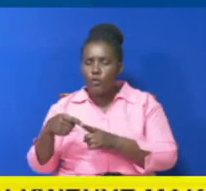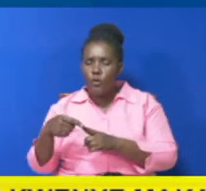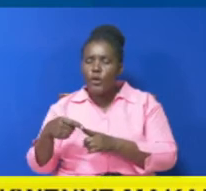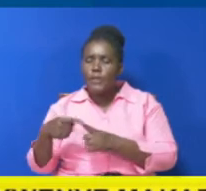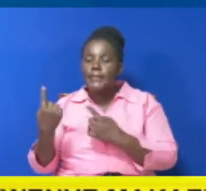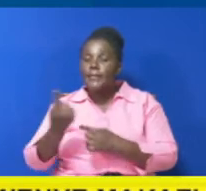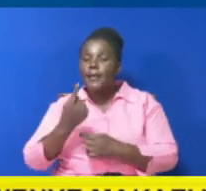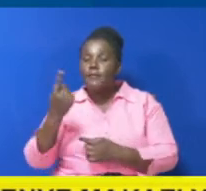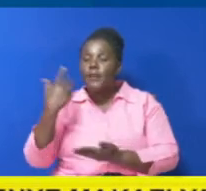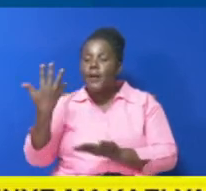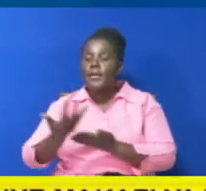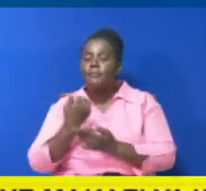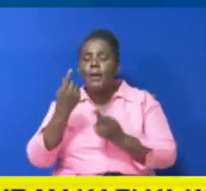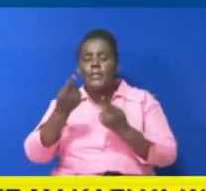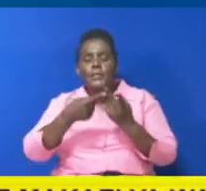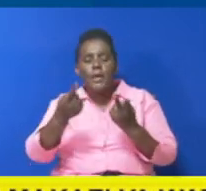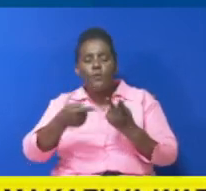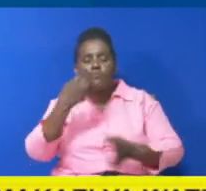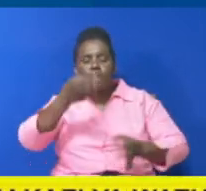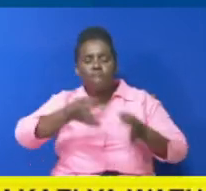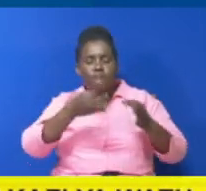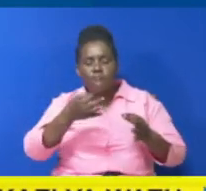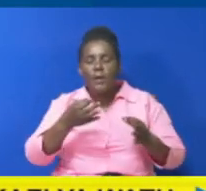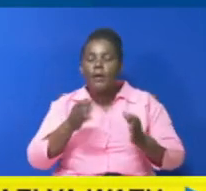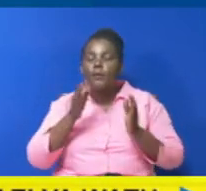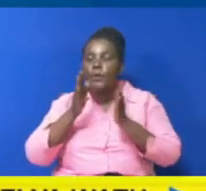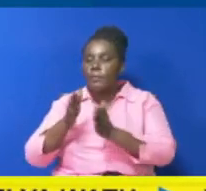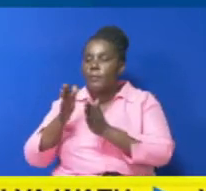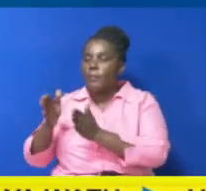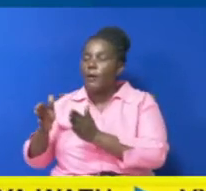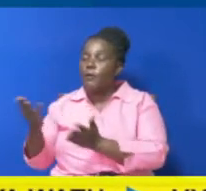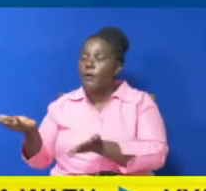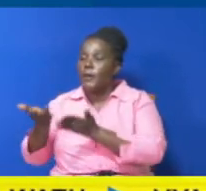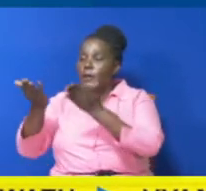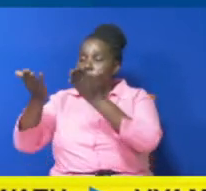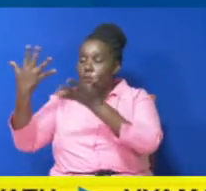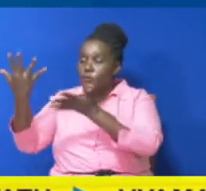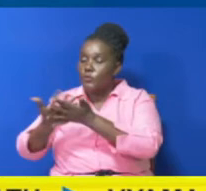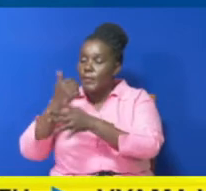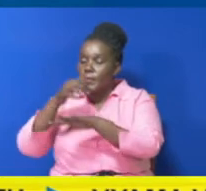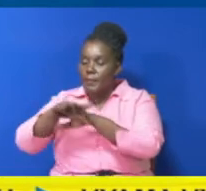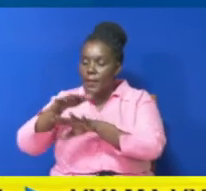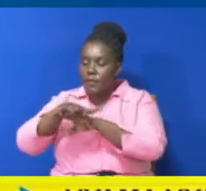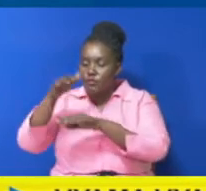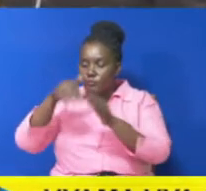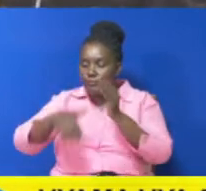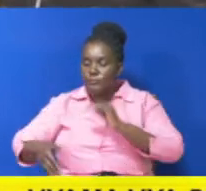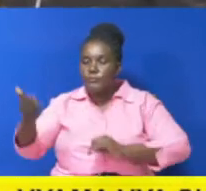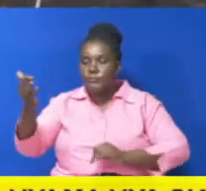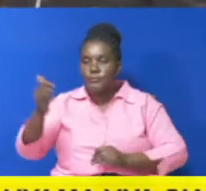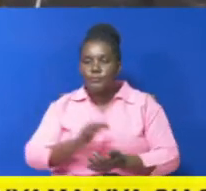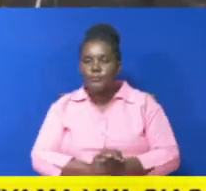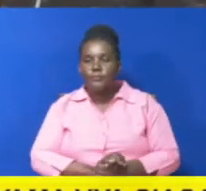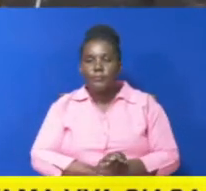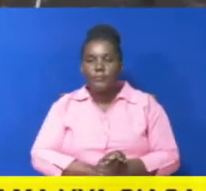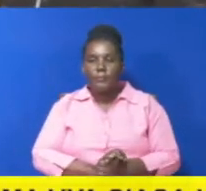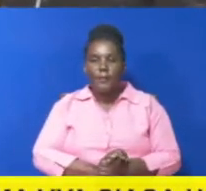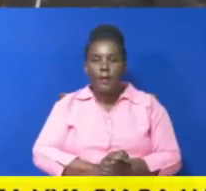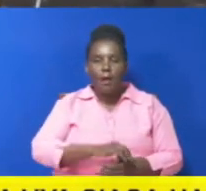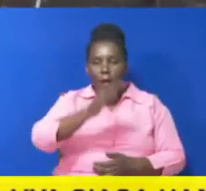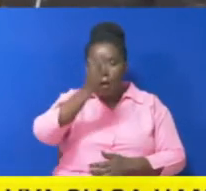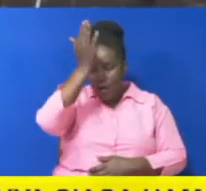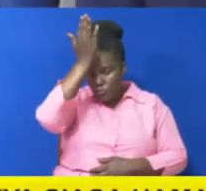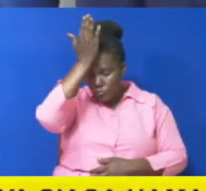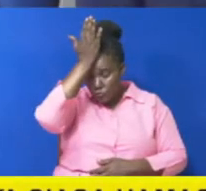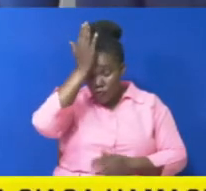takwimu sahihi kwa ajili ya mipango ya maendeleo endelevu. Taarifa zaidi na Moses Matthew. Askofu mkuu wa kanisa la